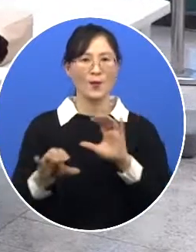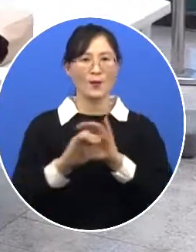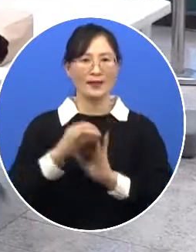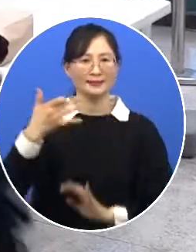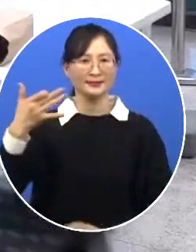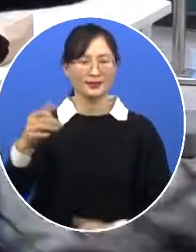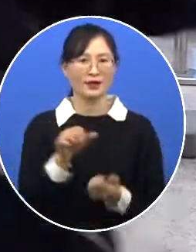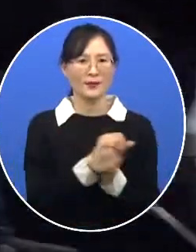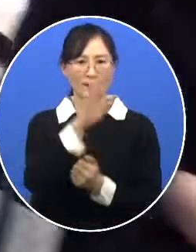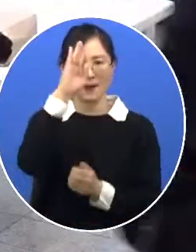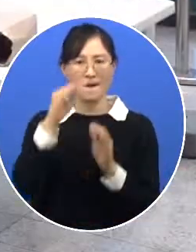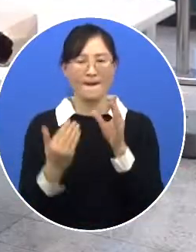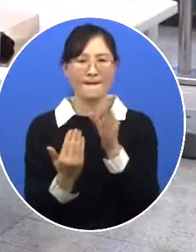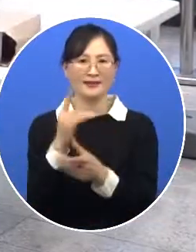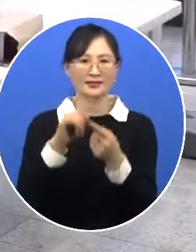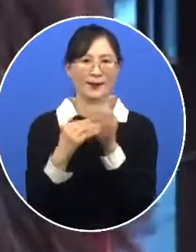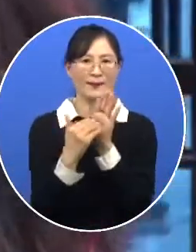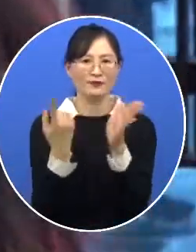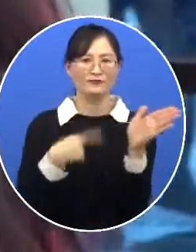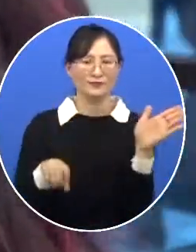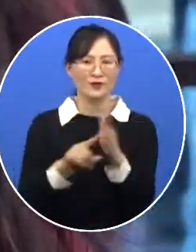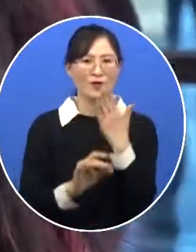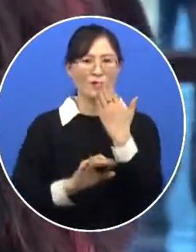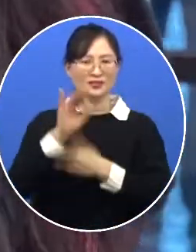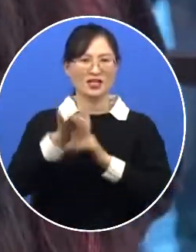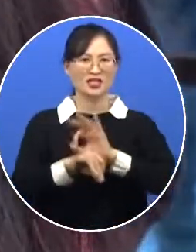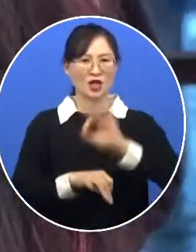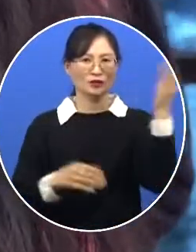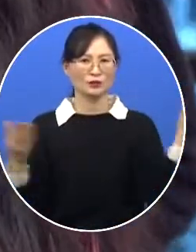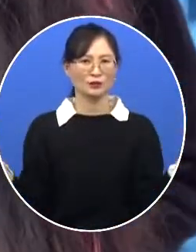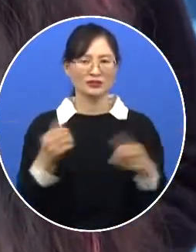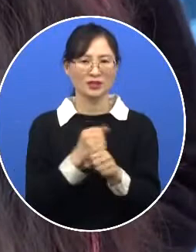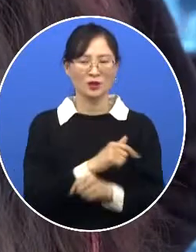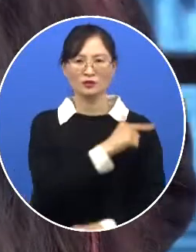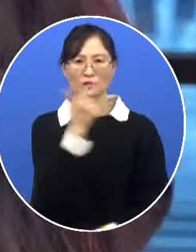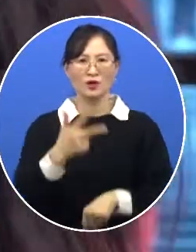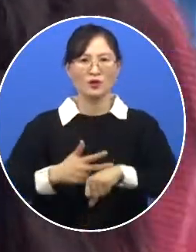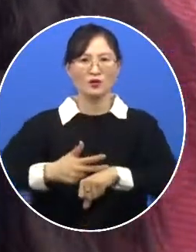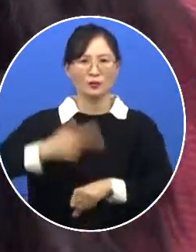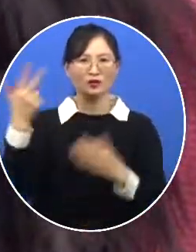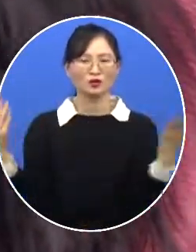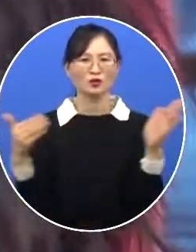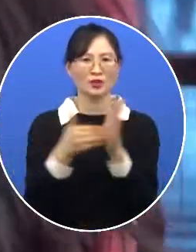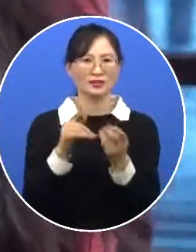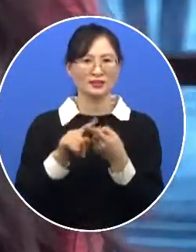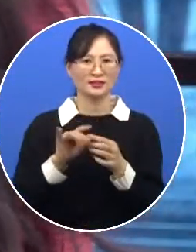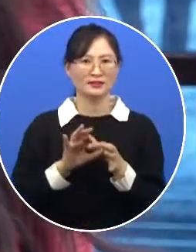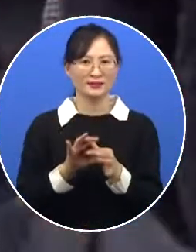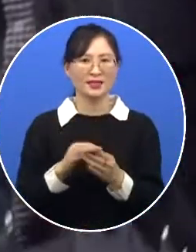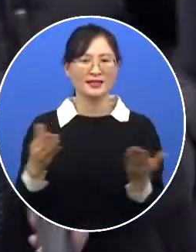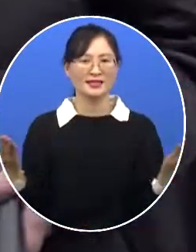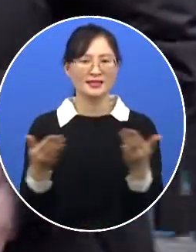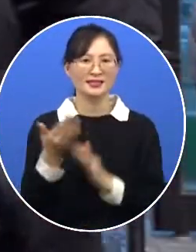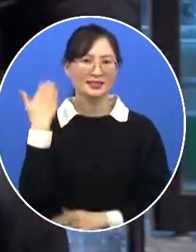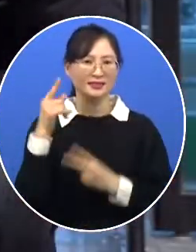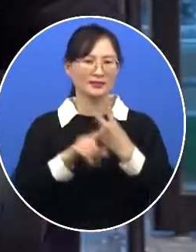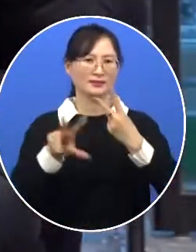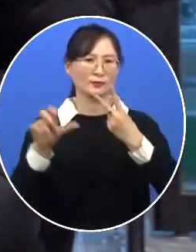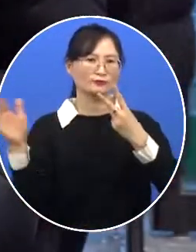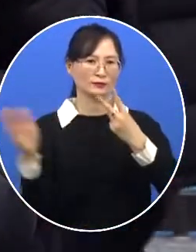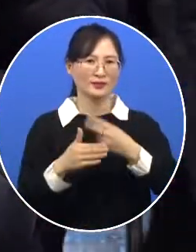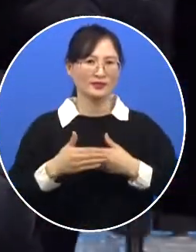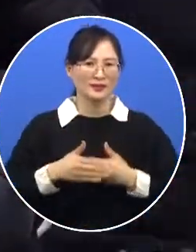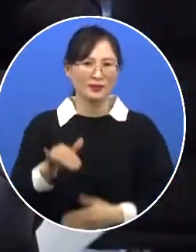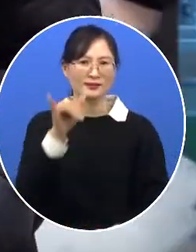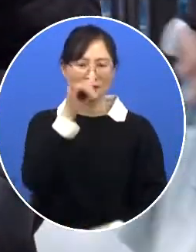코로나19 감염병 확산 방지를 위해 오전 10시에 출근해 저녁 7시에 퇴근하는 시차 출근제를 지난